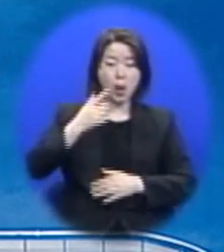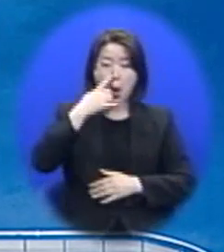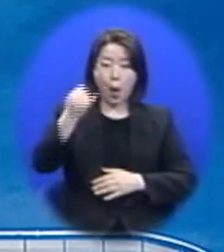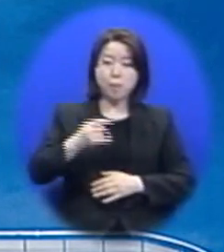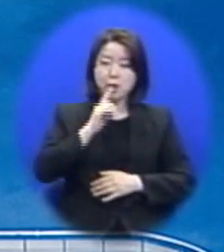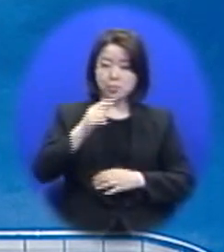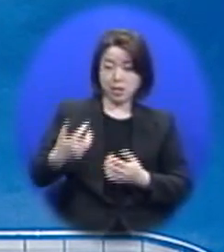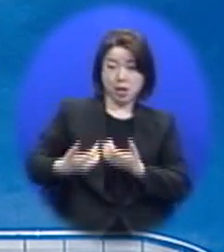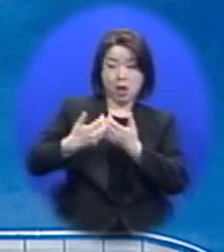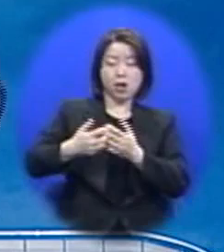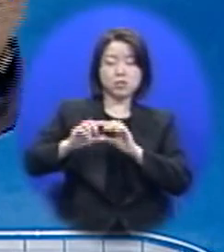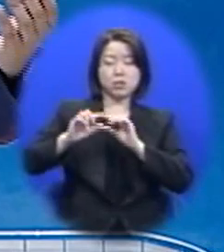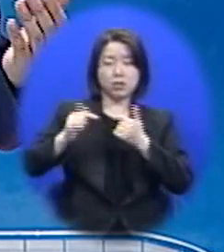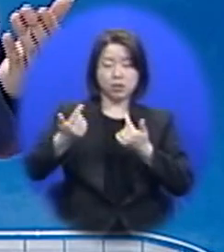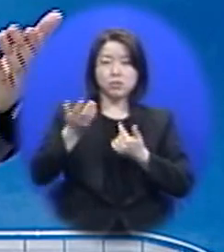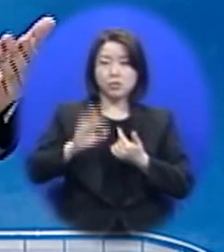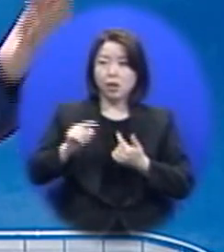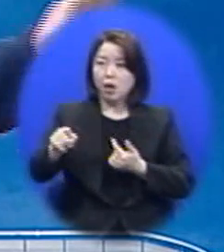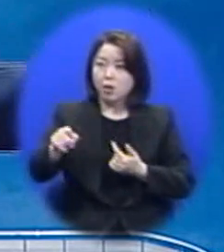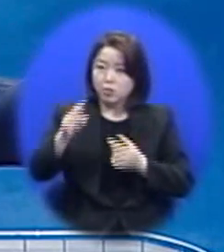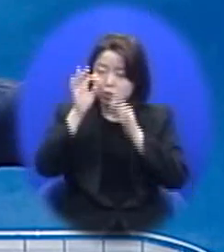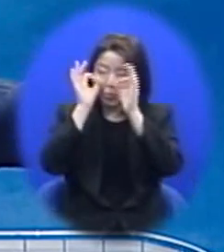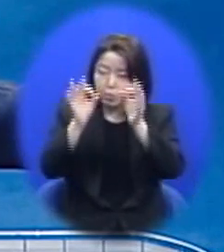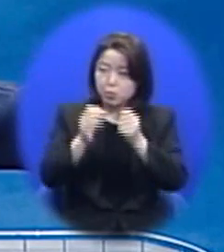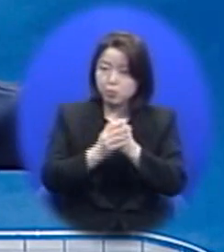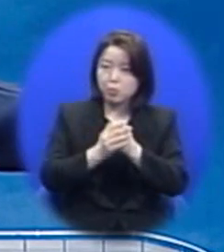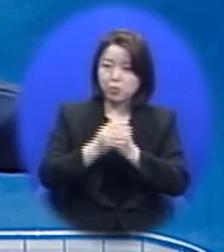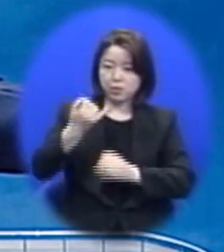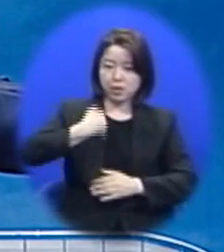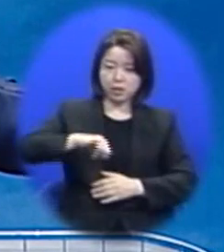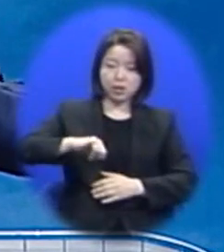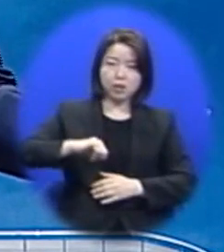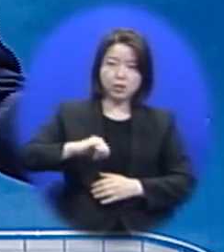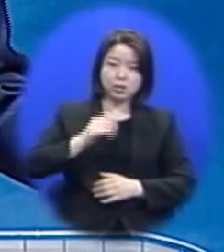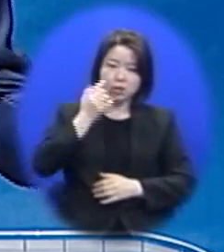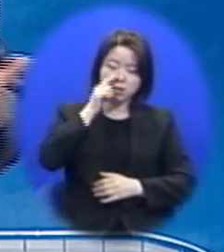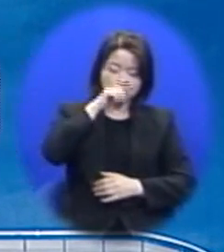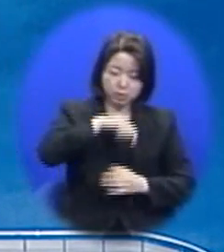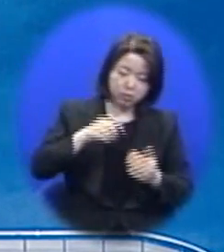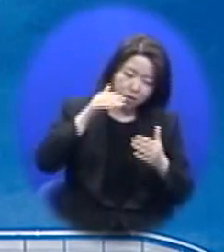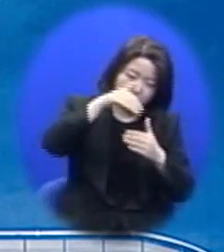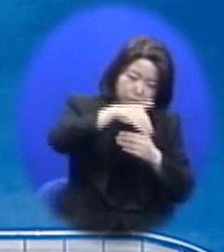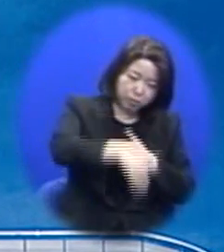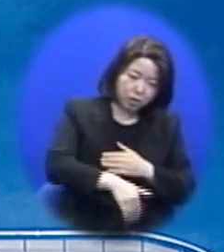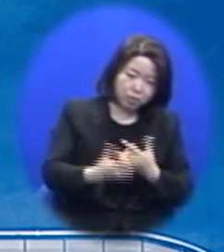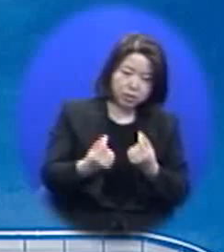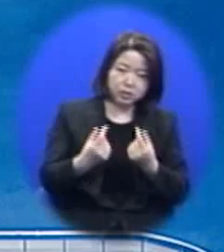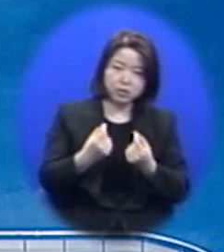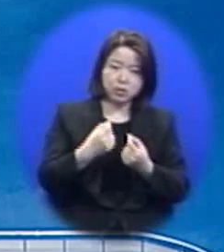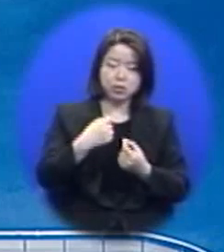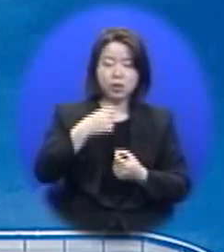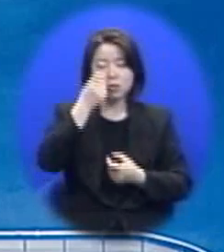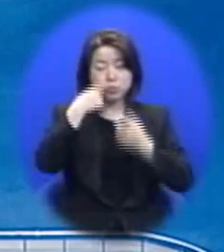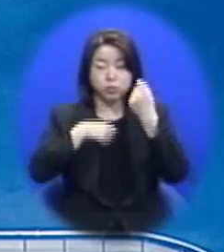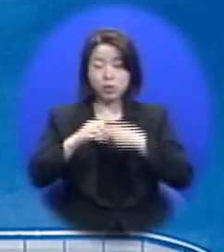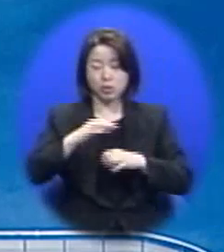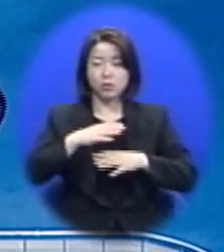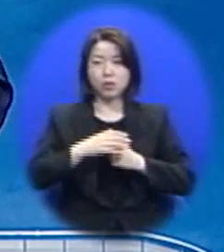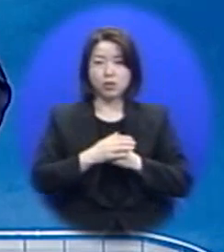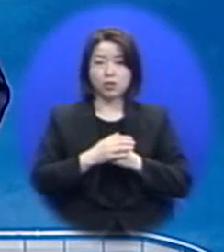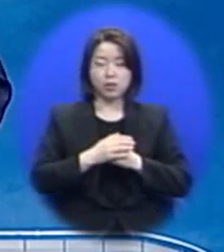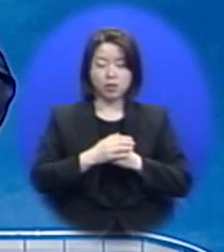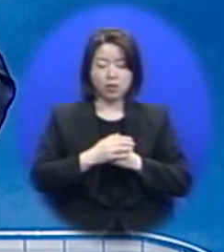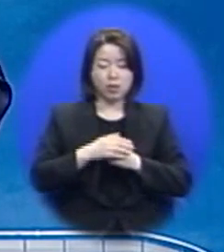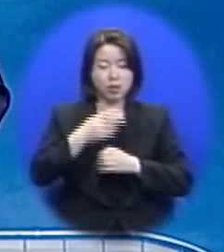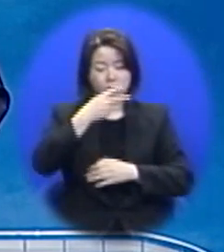걸 듣고 그 제인이라는 딸이 타락한 것 같아서 방에 들어가서 침대에 엎드려서 하나님께 울면서